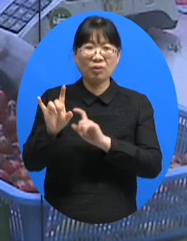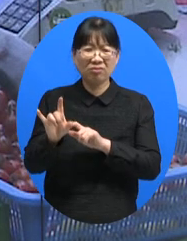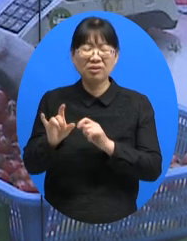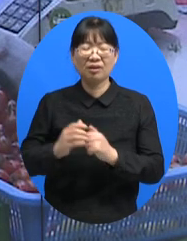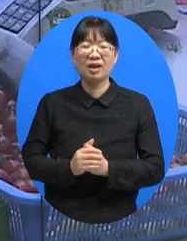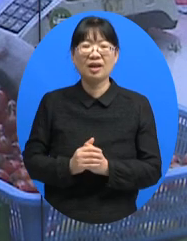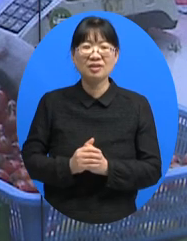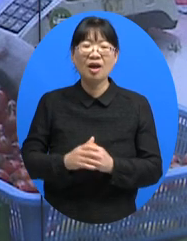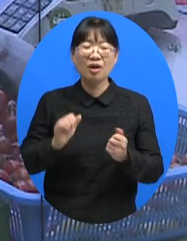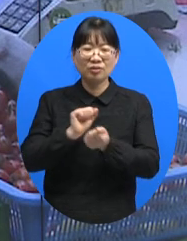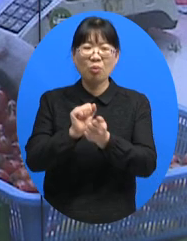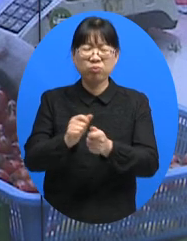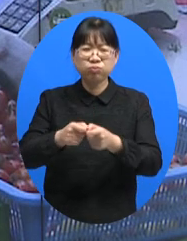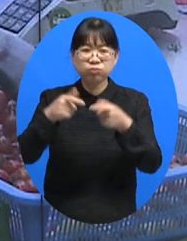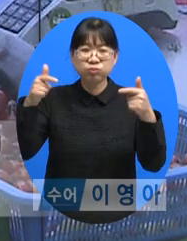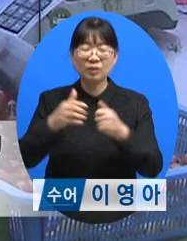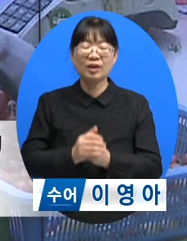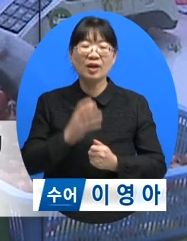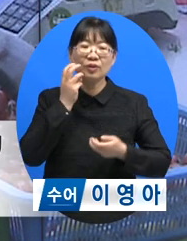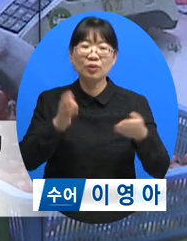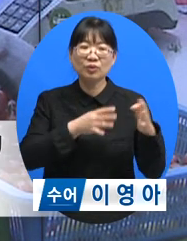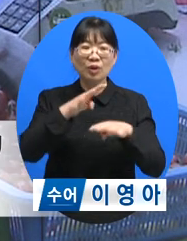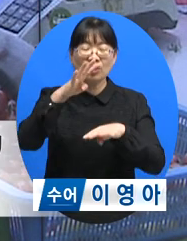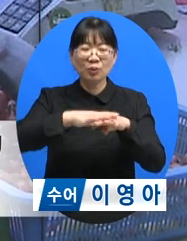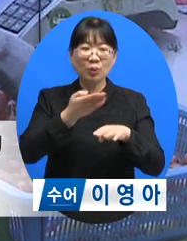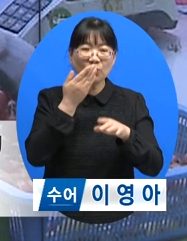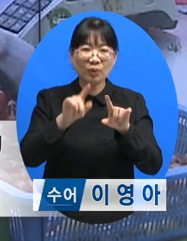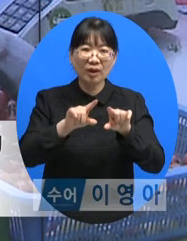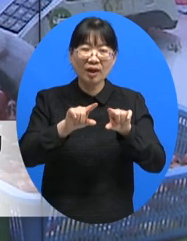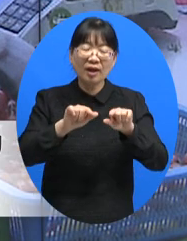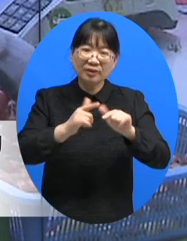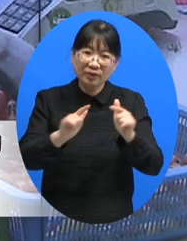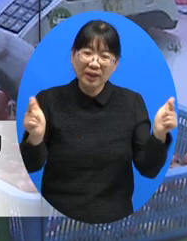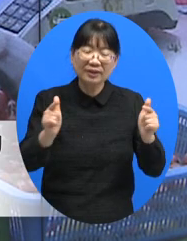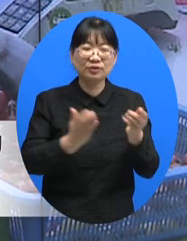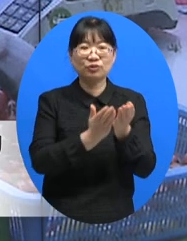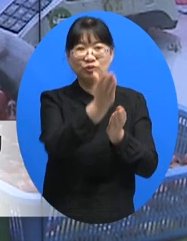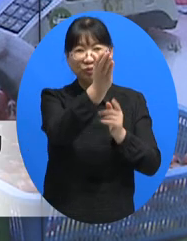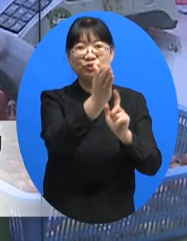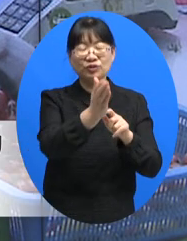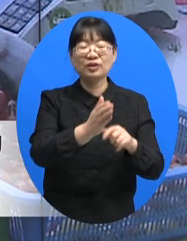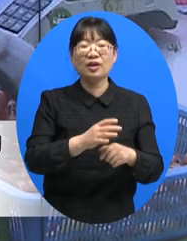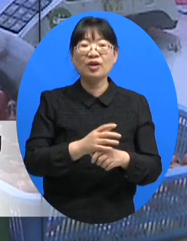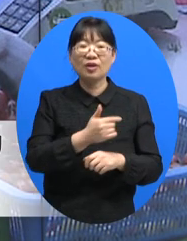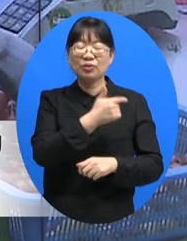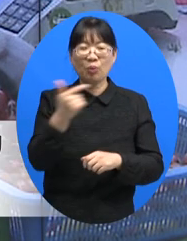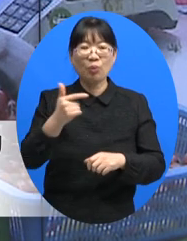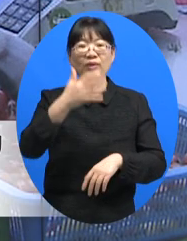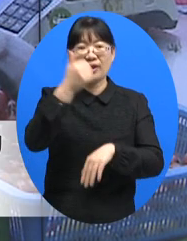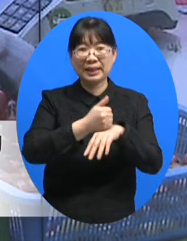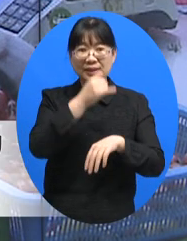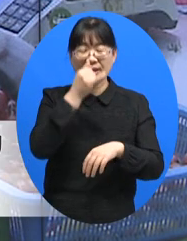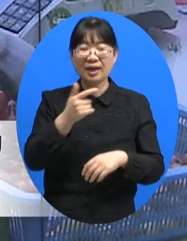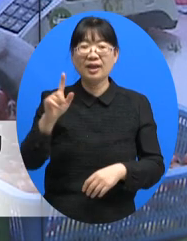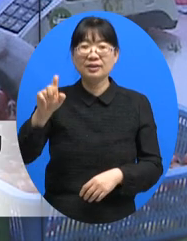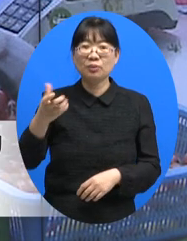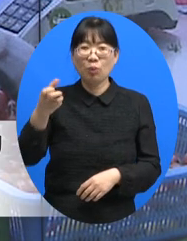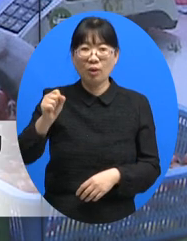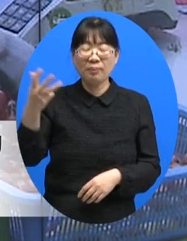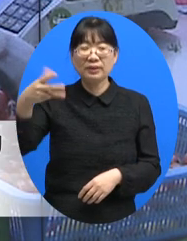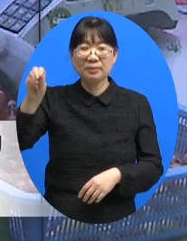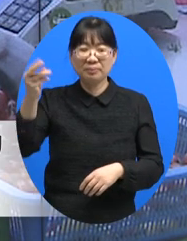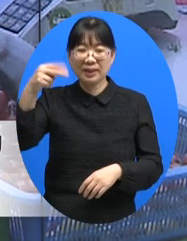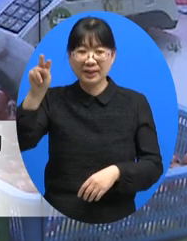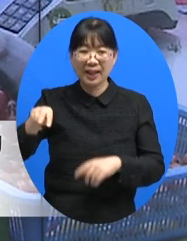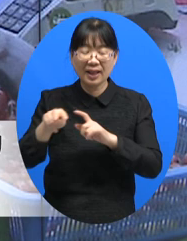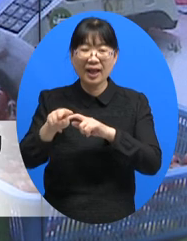코로나19라는 악재 속에서도 경기도 농식품 수출이 눈에 띄는 성과를 냈습니다. 15억 8천만 달러라는 사상 최대의 실적을 달성한